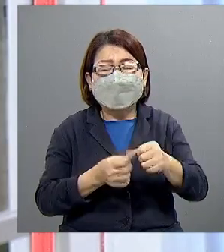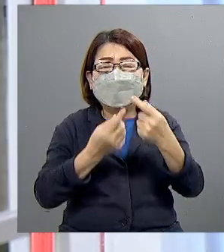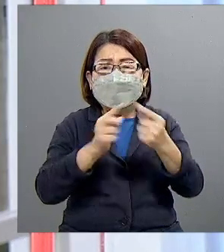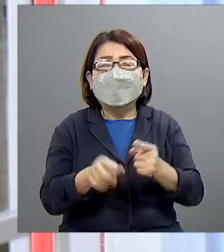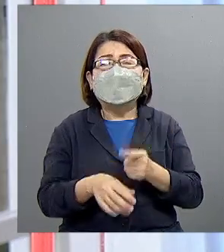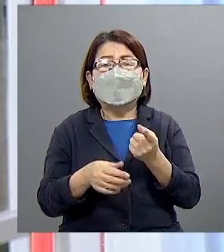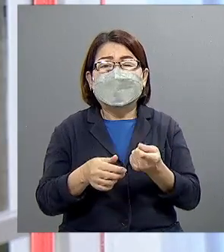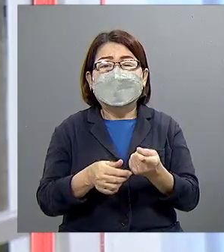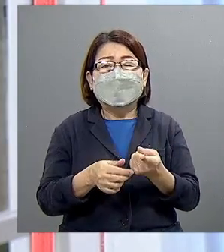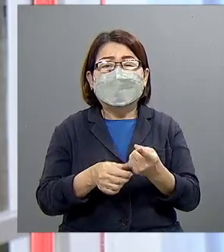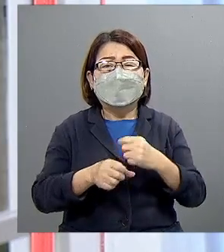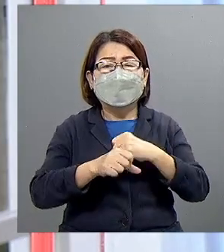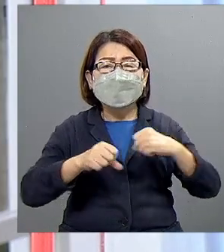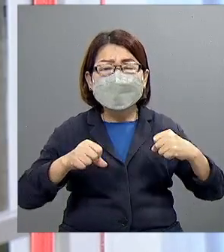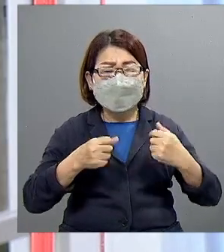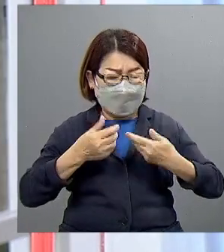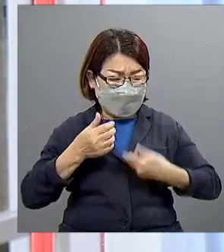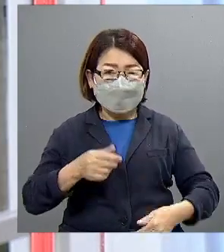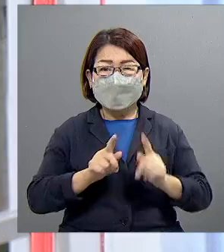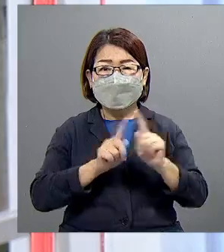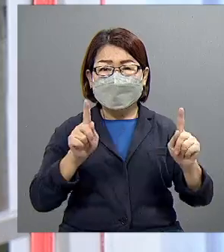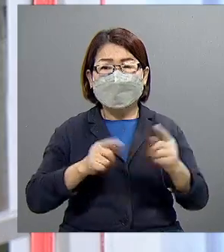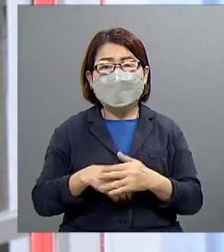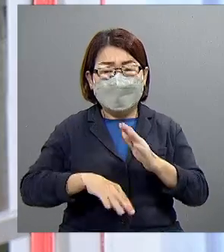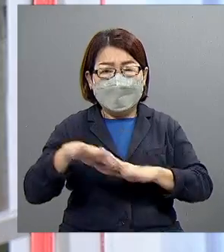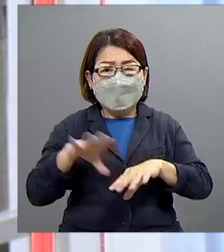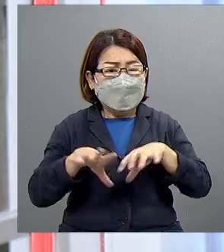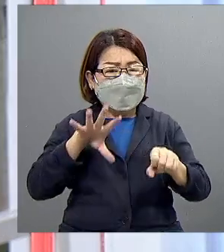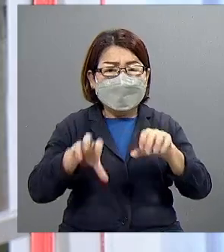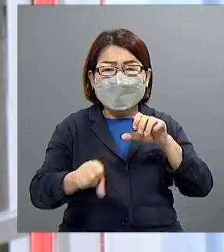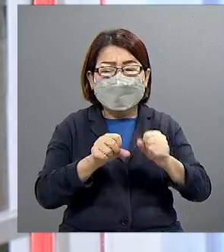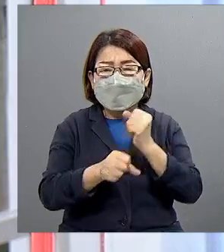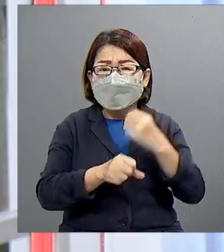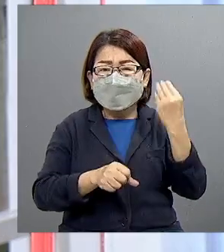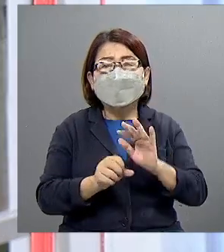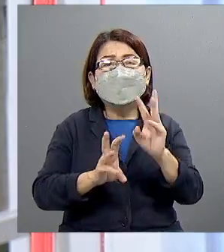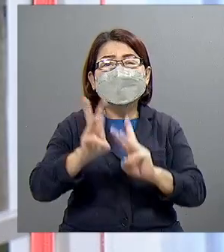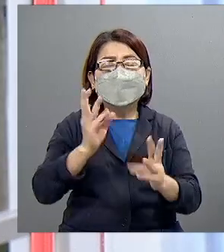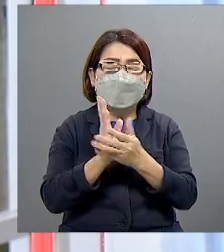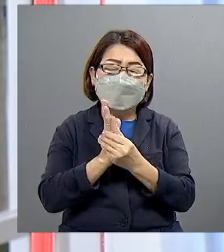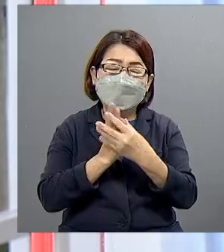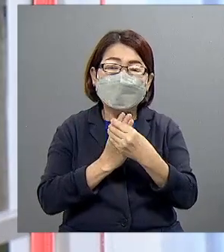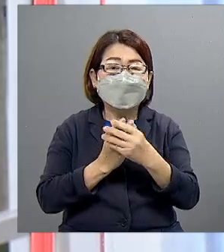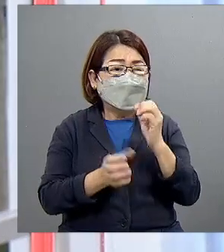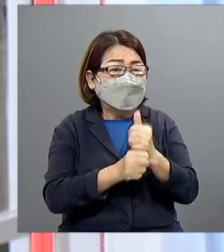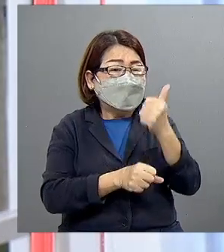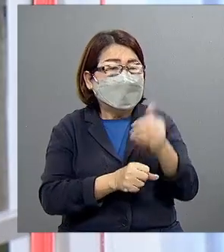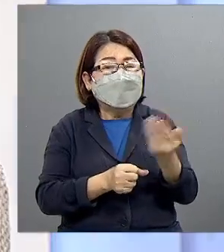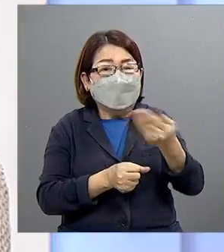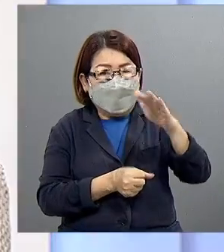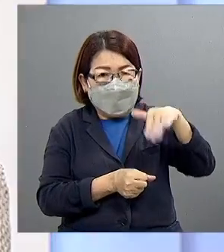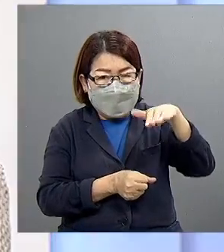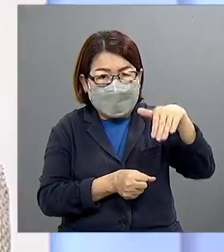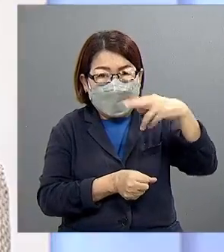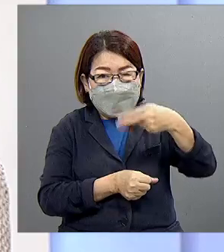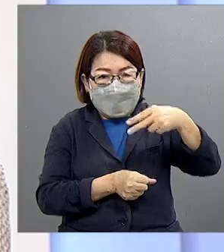ายน้อยที่สุดนะมือเราใช้ทุกวันดังนั้นว่างๆก็บีบนวดหน่อยถ้านวดเองไม่ไหวใช้ลูกใช้หลานที่บ้านบีบให้หน่อยก็ได ้ครับนะฮะแต่จริงๆนวด